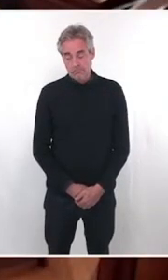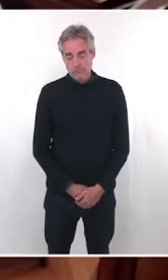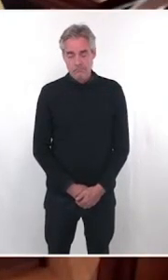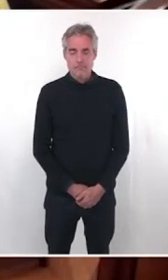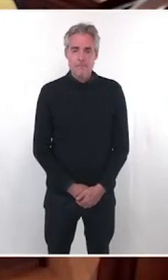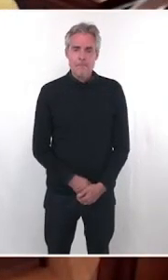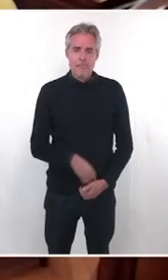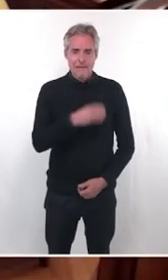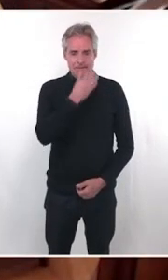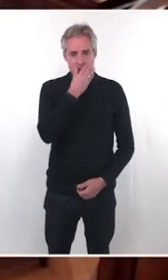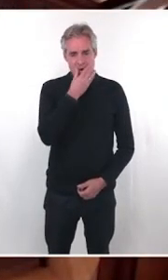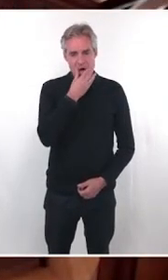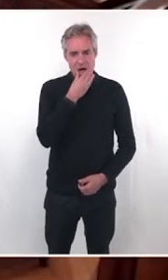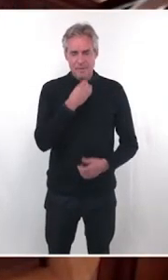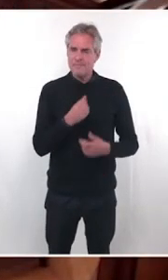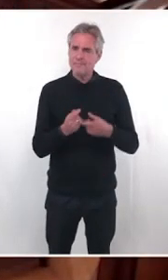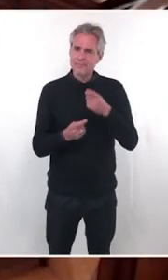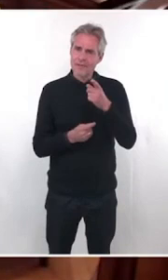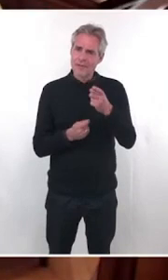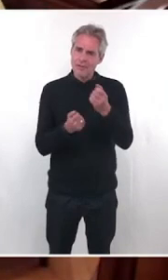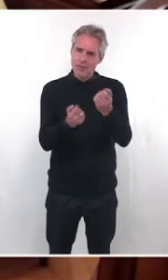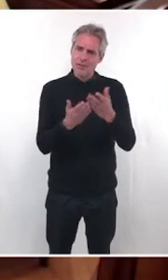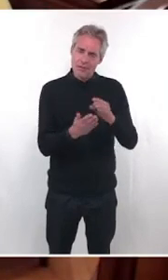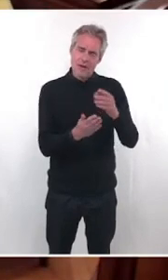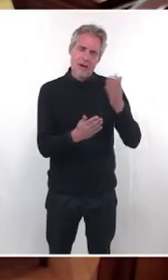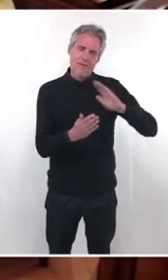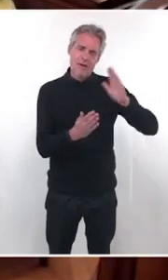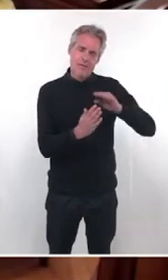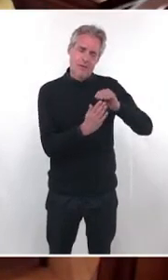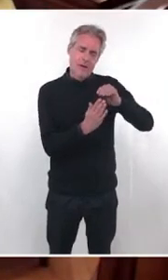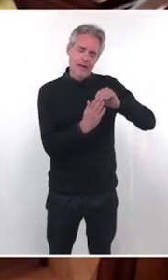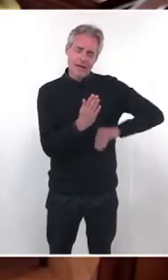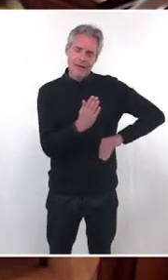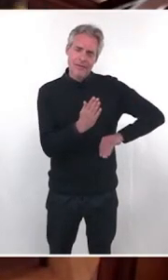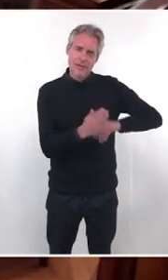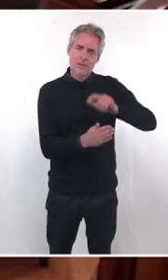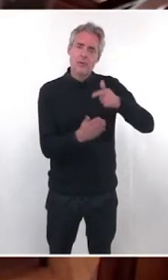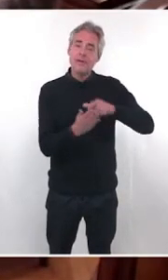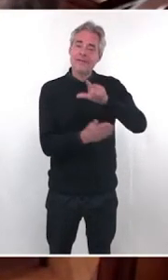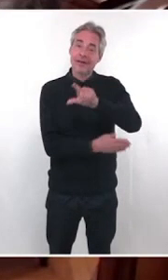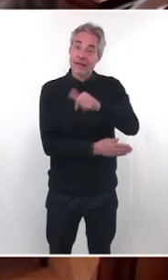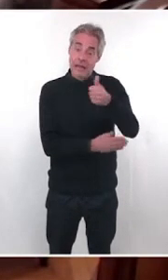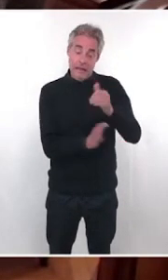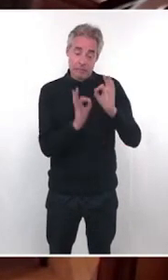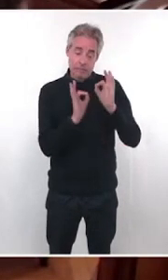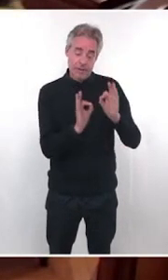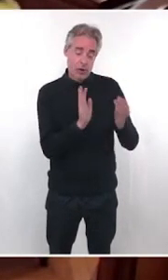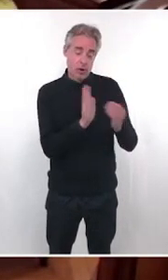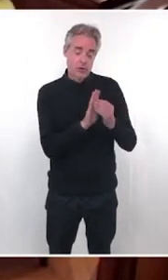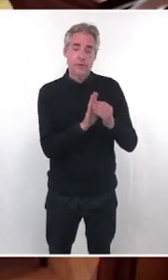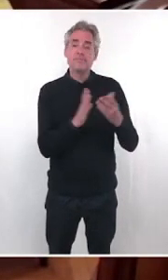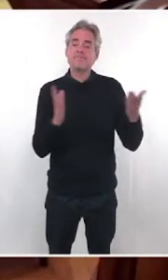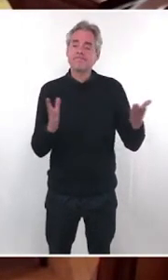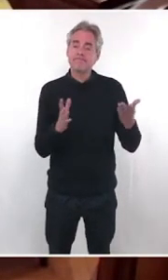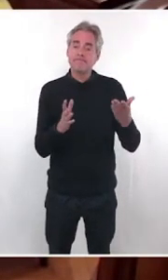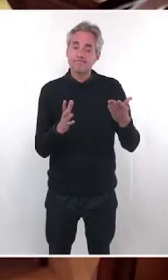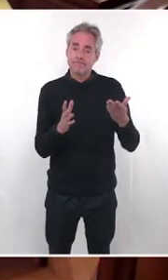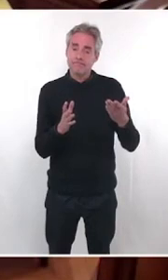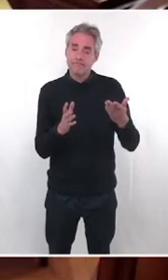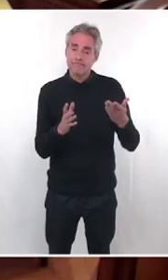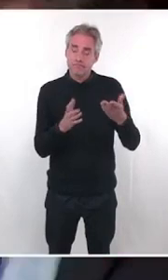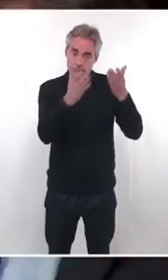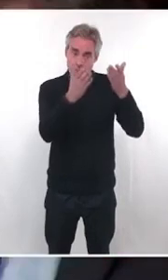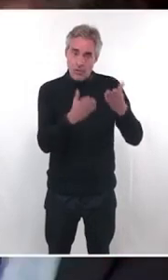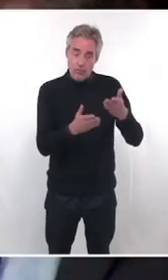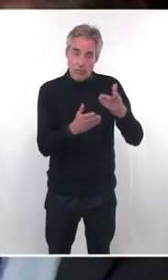Un petit mot sur ce que vous écriviez en 2021. Donc c'est Pierre Lhermitte qui parle, dans